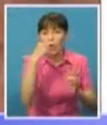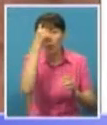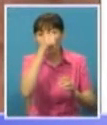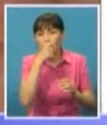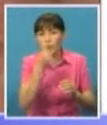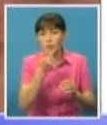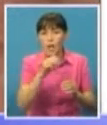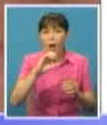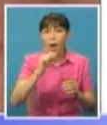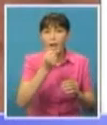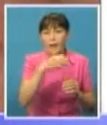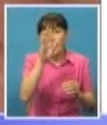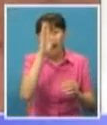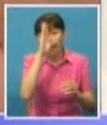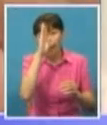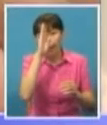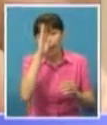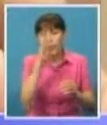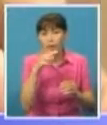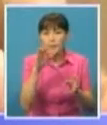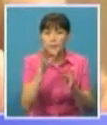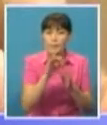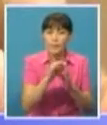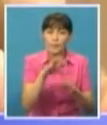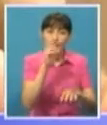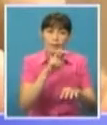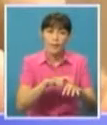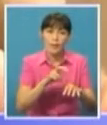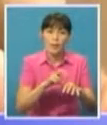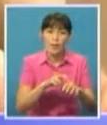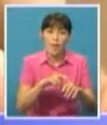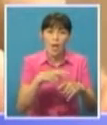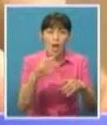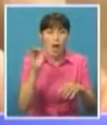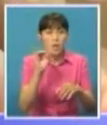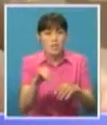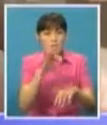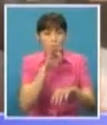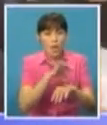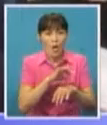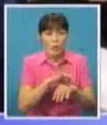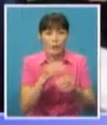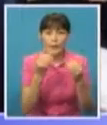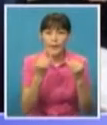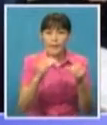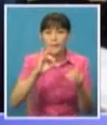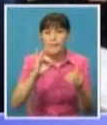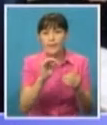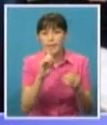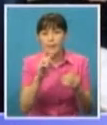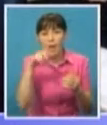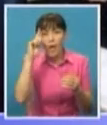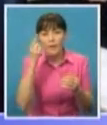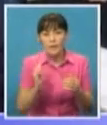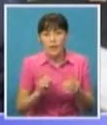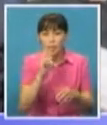есімді бүлдіршін себеп болыпты. Титімдей балаға дәрігерлер өткір лейкоз деген диагноз қойып отыр. Ол қазір Израильде ем